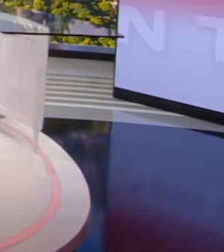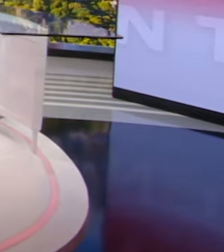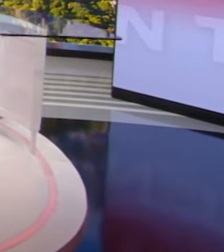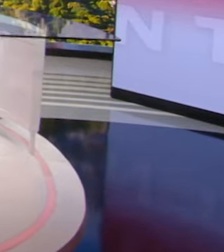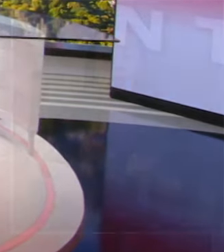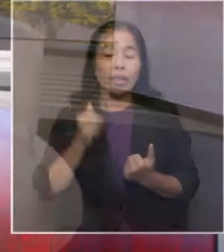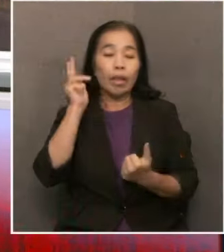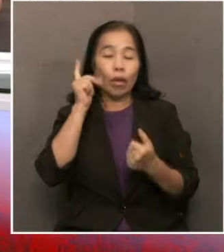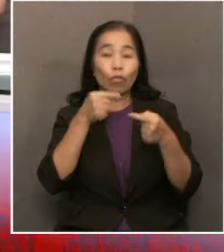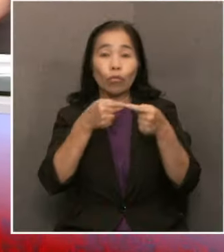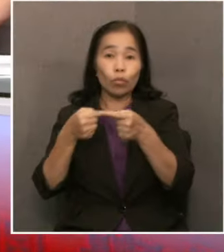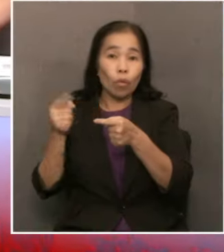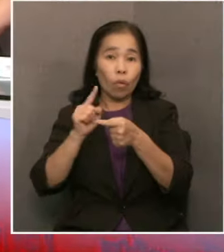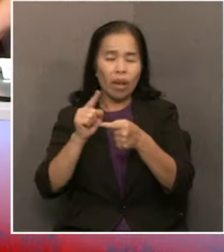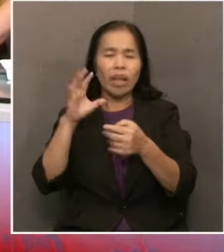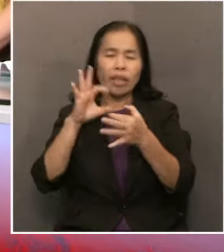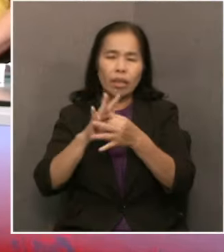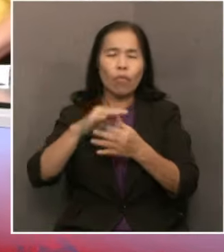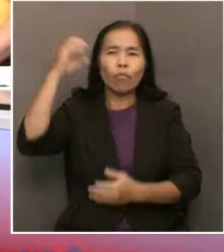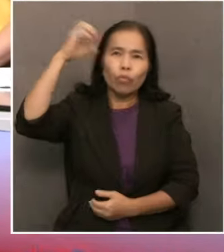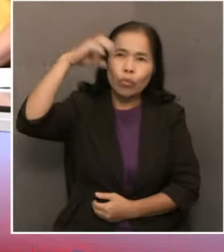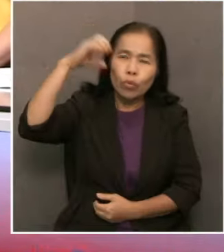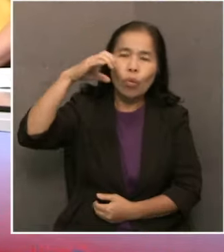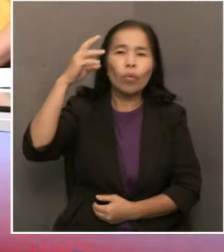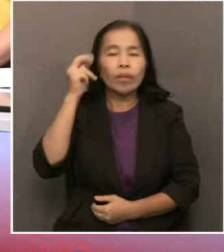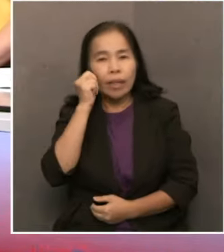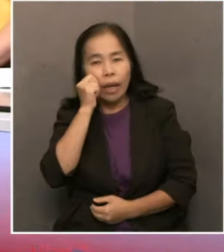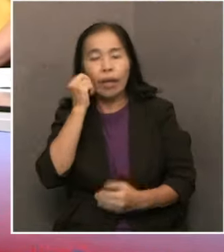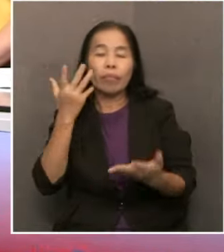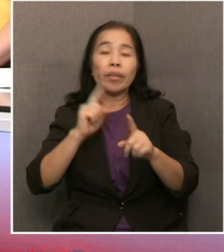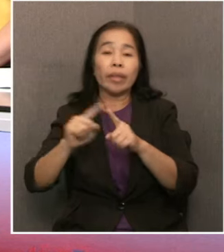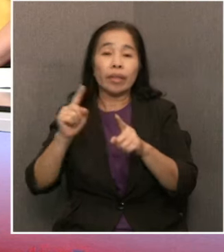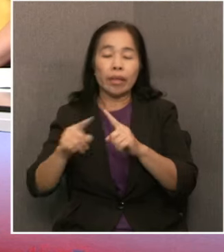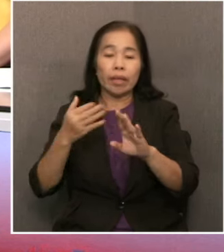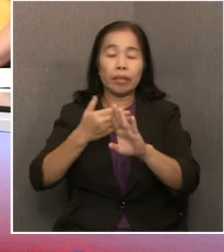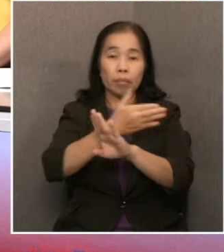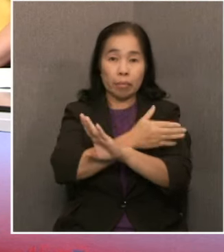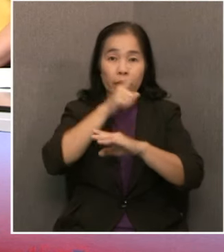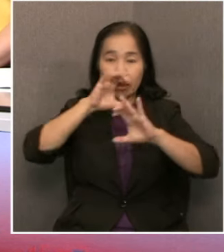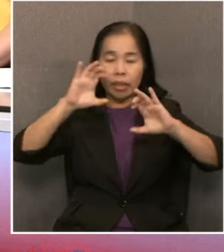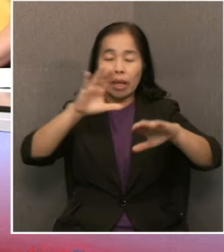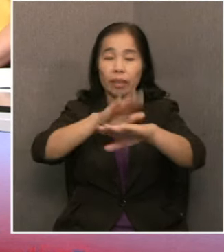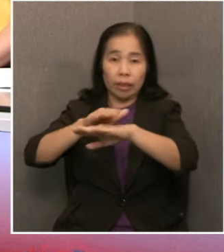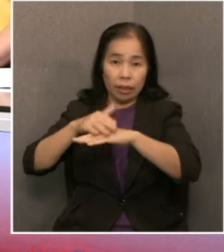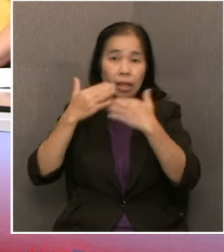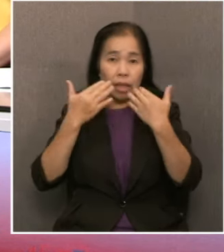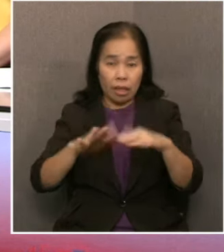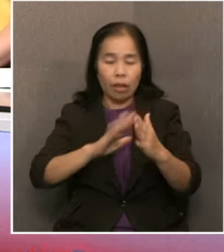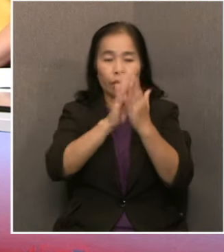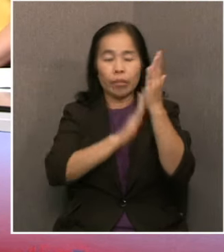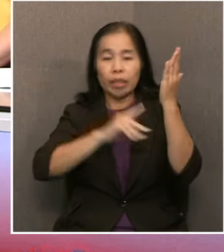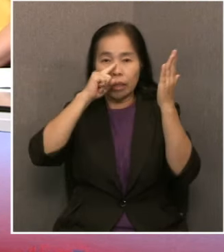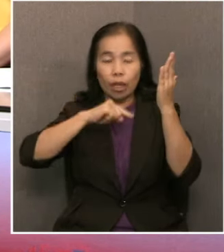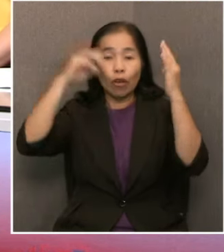แต่ว่วิเครเรื่องฟ้าฟนกันหน่อยจากช่วที่ผ่านมากรมอตุปกาศเตือนทั่วไทยกมีฟนเพิมมากขึ้นอย่างต่อเดื้อง